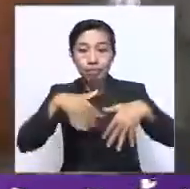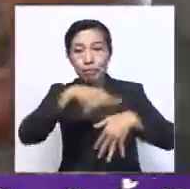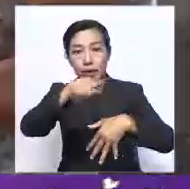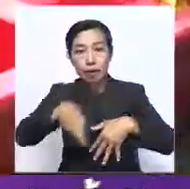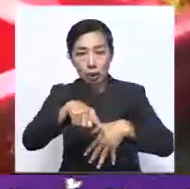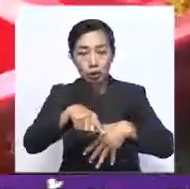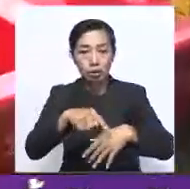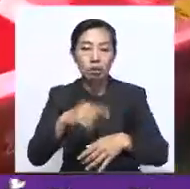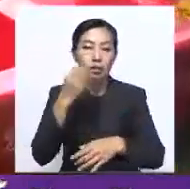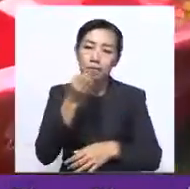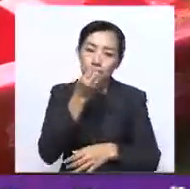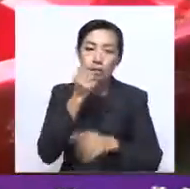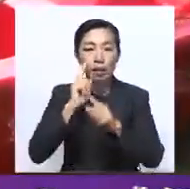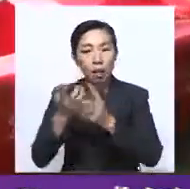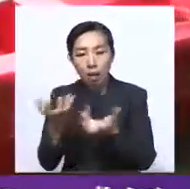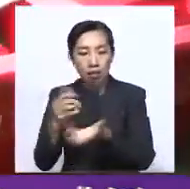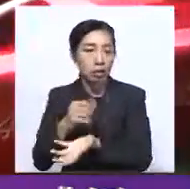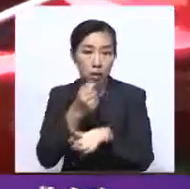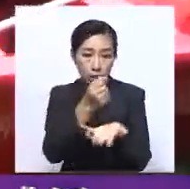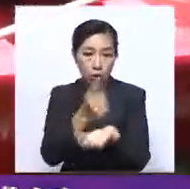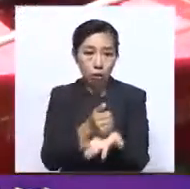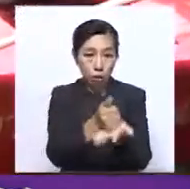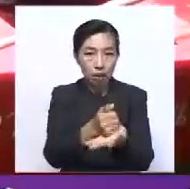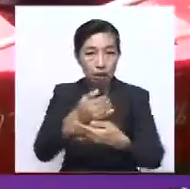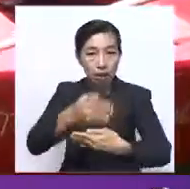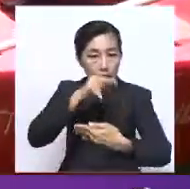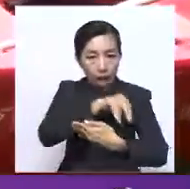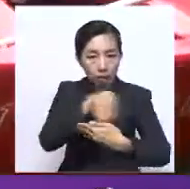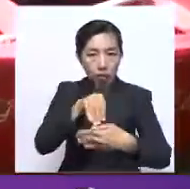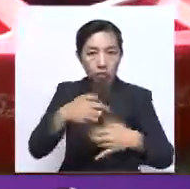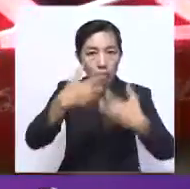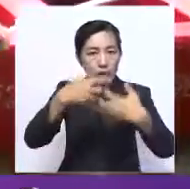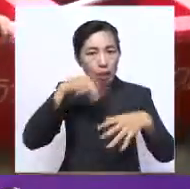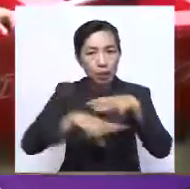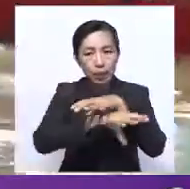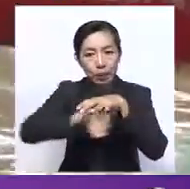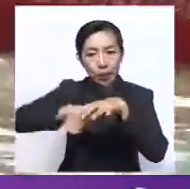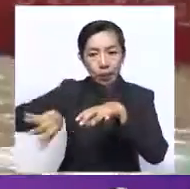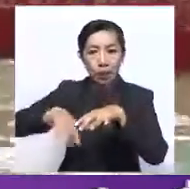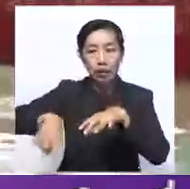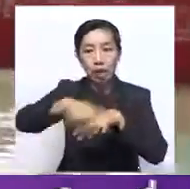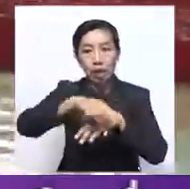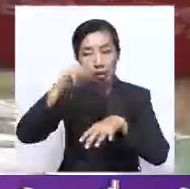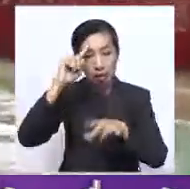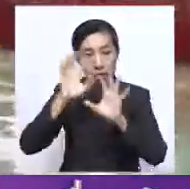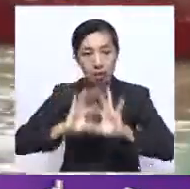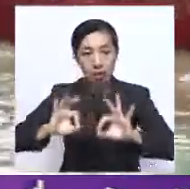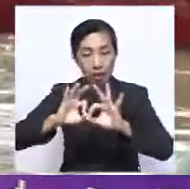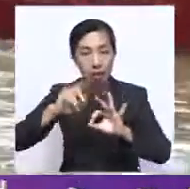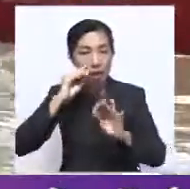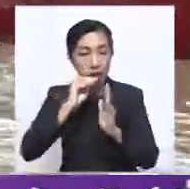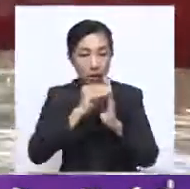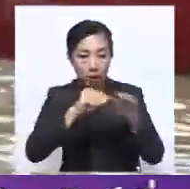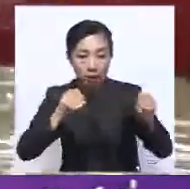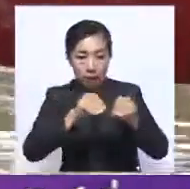ยควบคู่ไปกับการเร่งระบายน้ำออกจากพื้นที่โดยเชื่อมโยงการระบายน้ำในพื้นที่รอยต่อระหว่างจังหวัดอย่าง